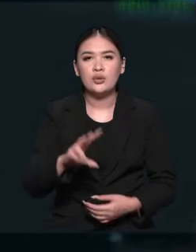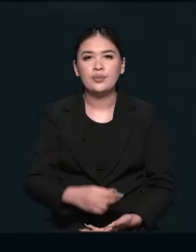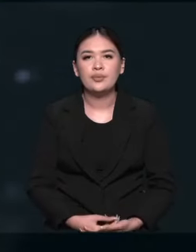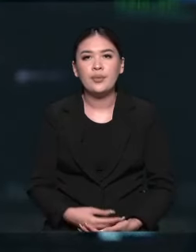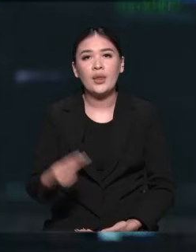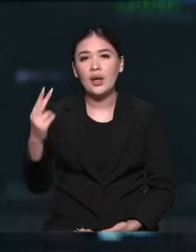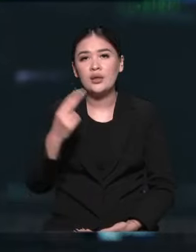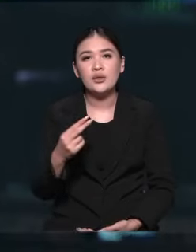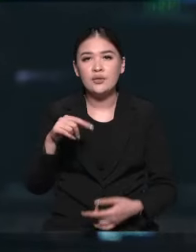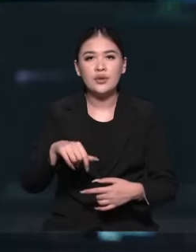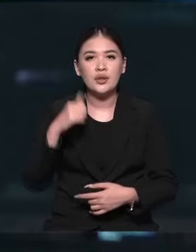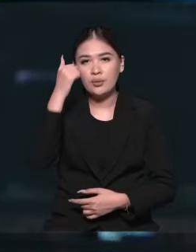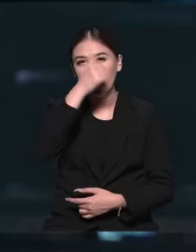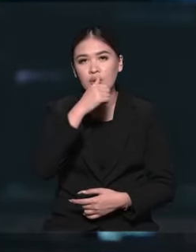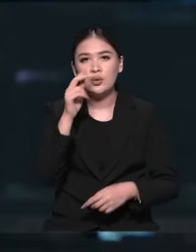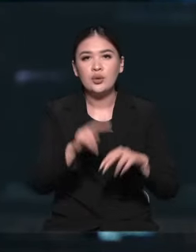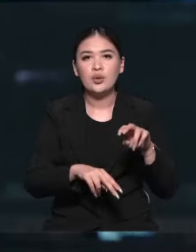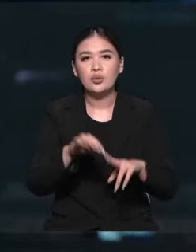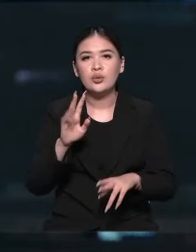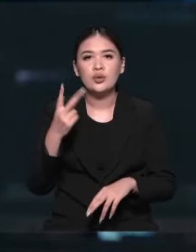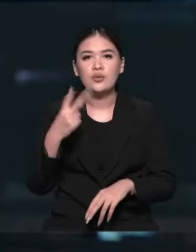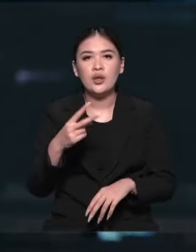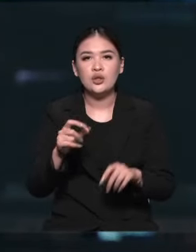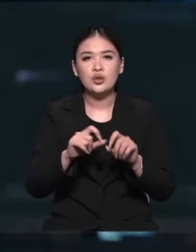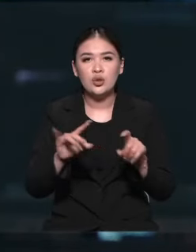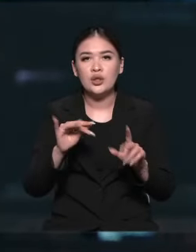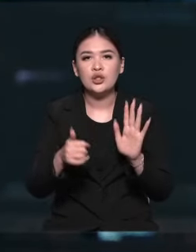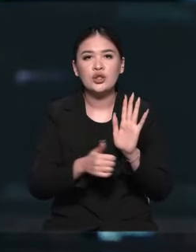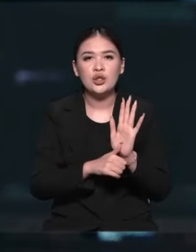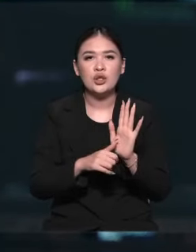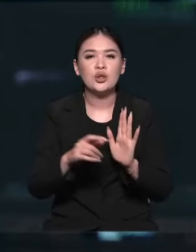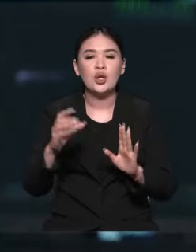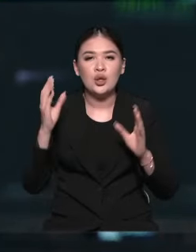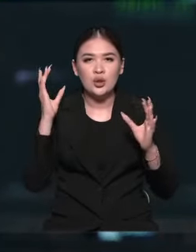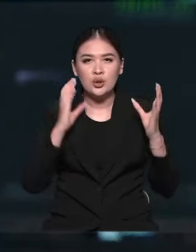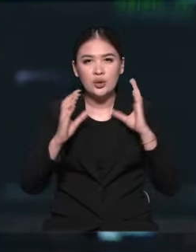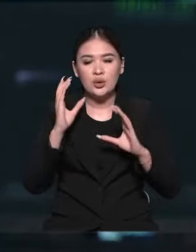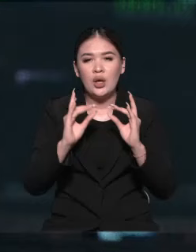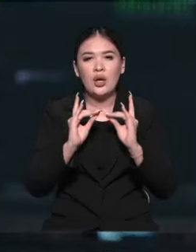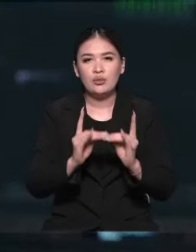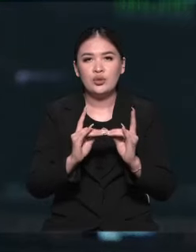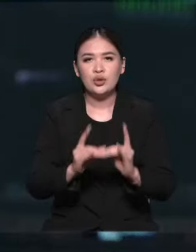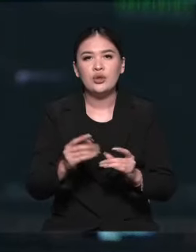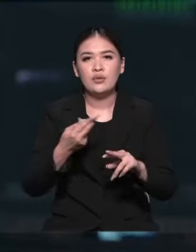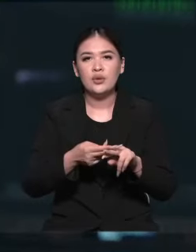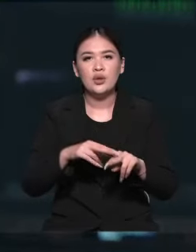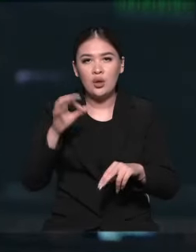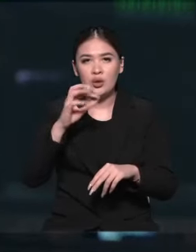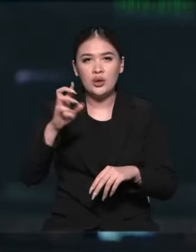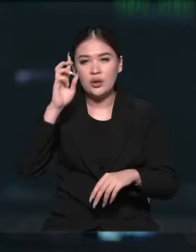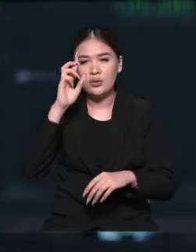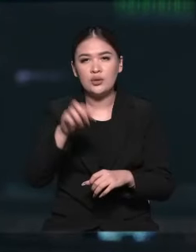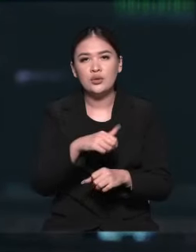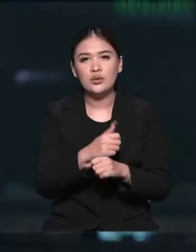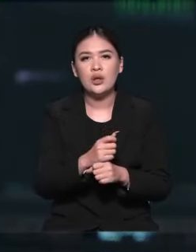А в Астане в этом году построят 20 школ и 6 студенческих общежитий. Об этом главе государства доложил аким столицы